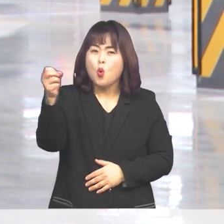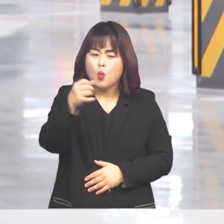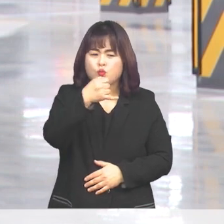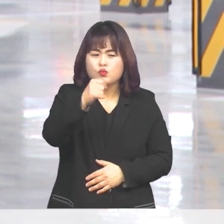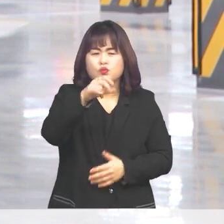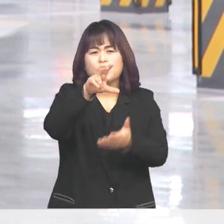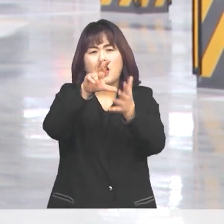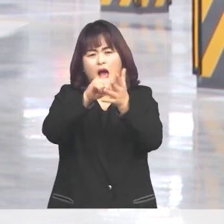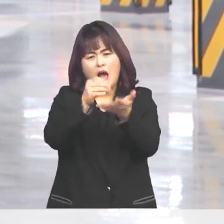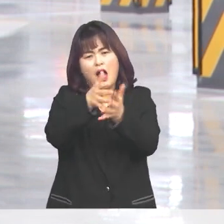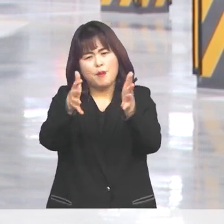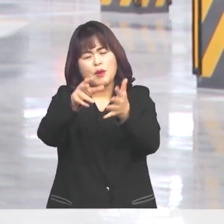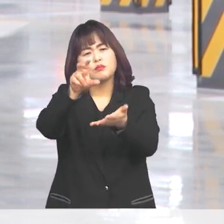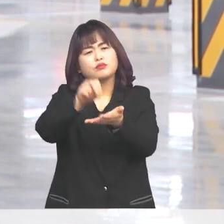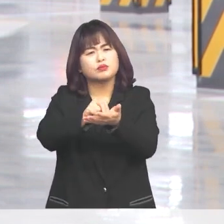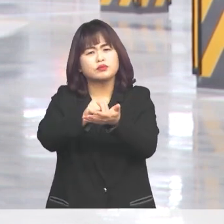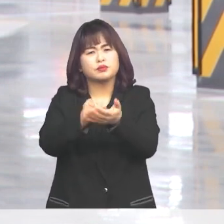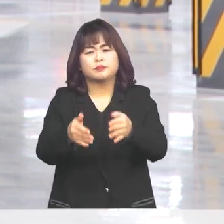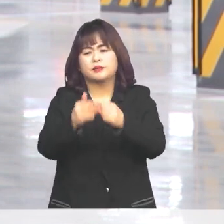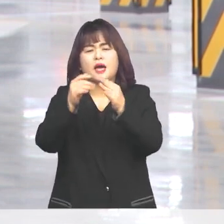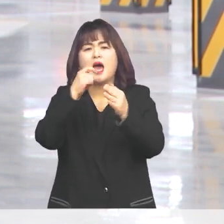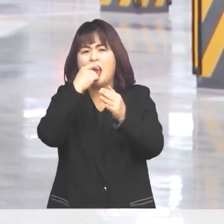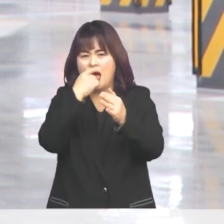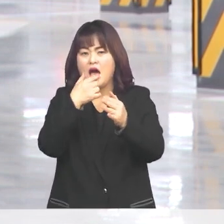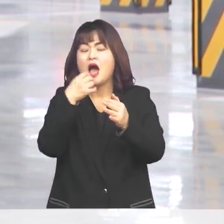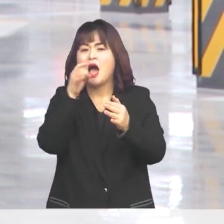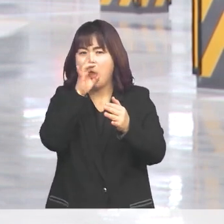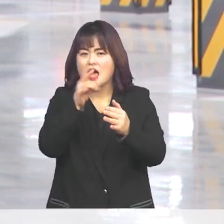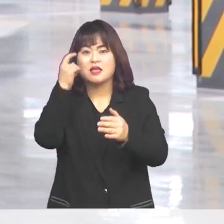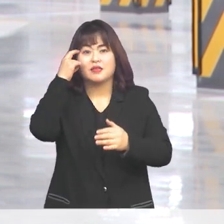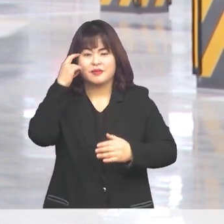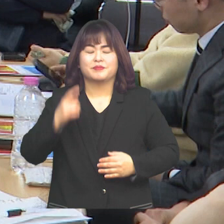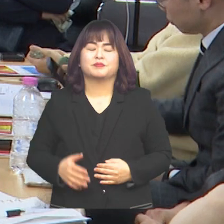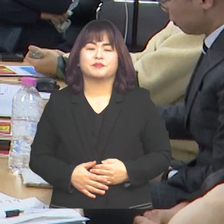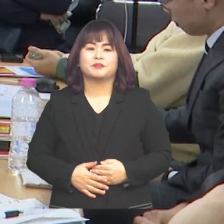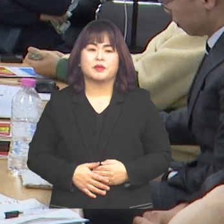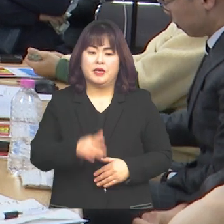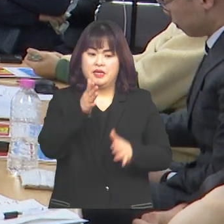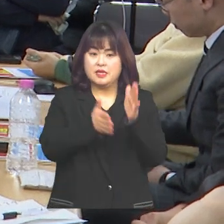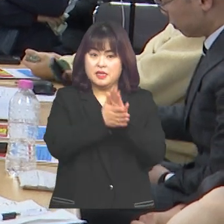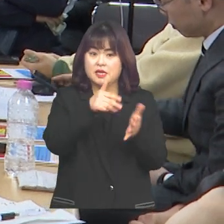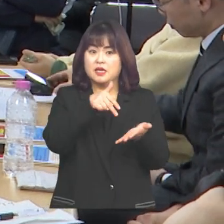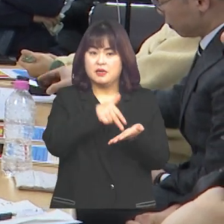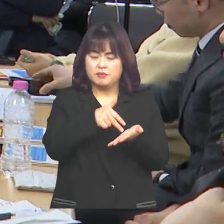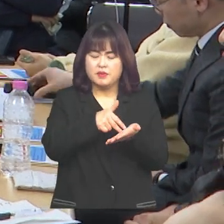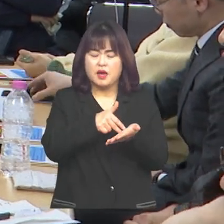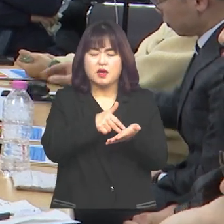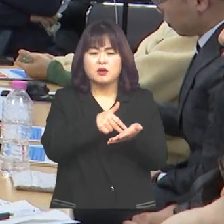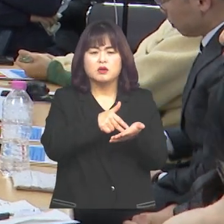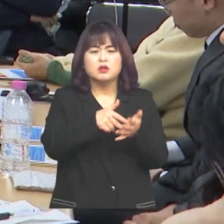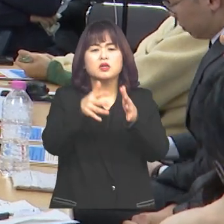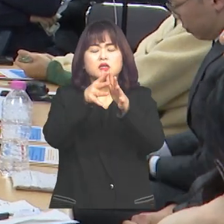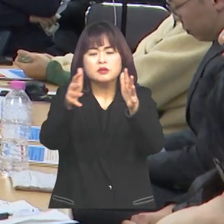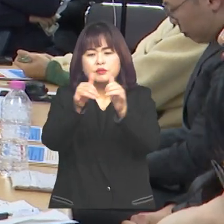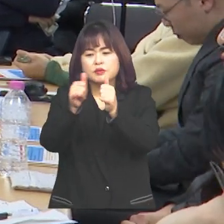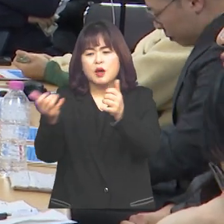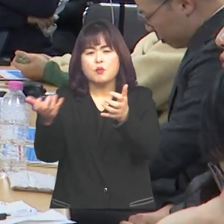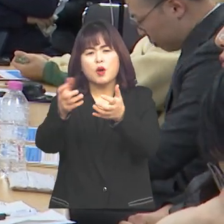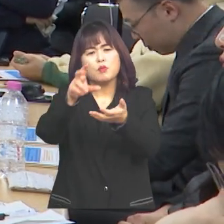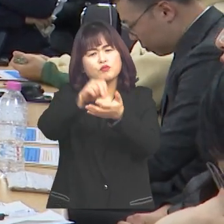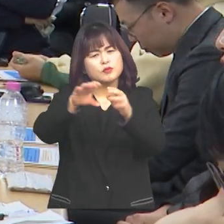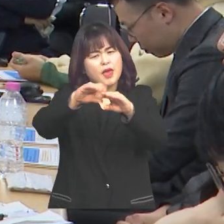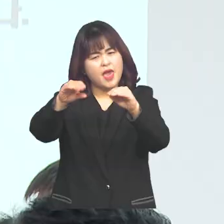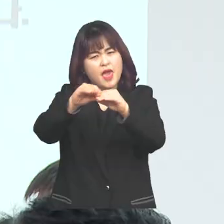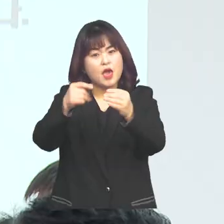어디서든 부실 아파트는 세워지지 않았으면 좋겠습니다. 시는 앞으로도 입주 예정자들과 시공사 간